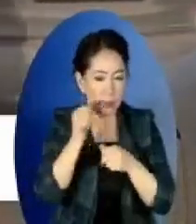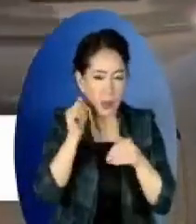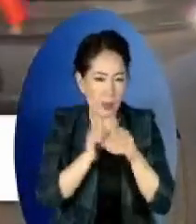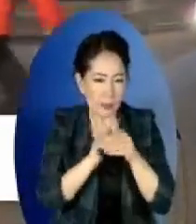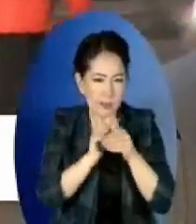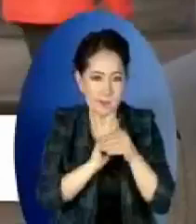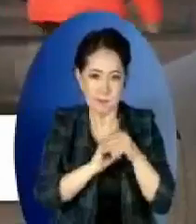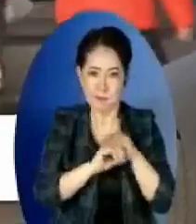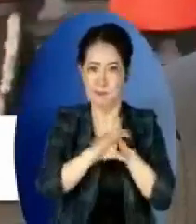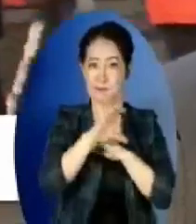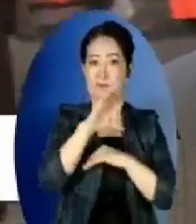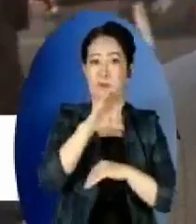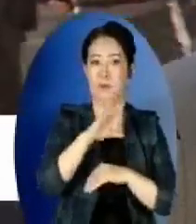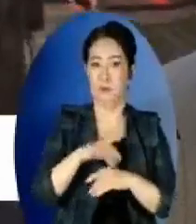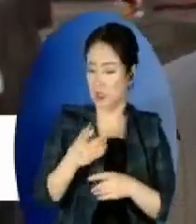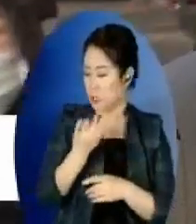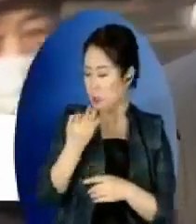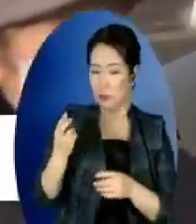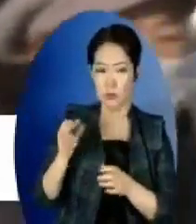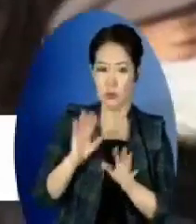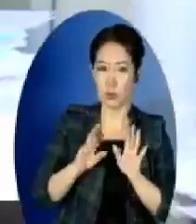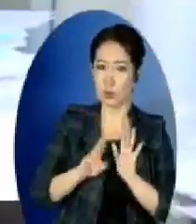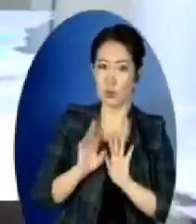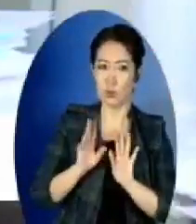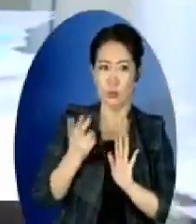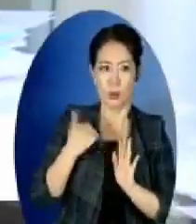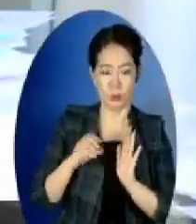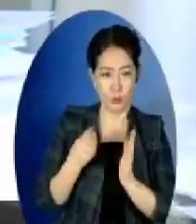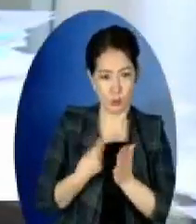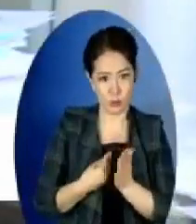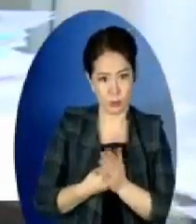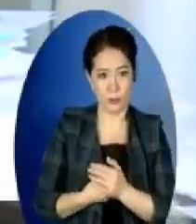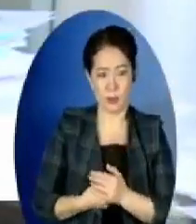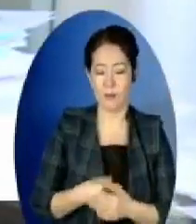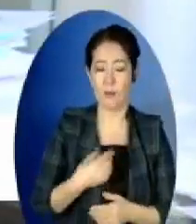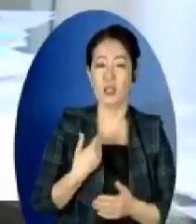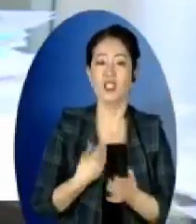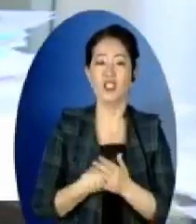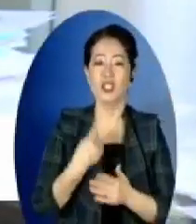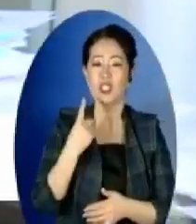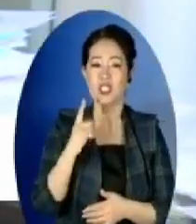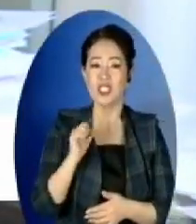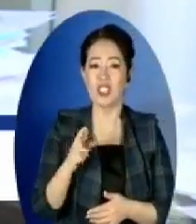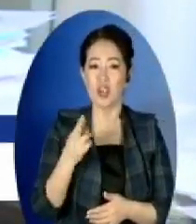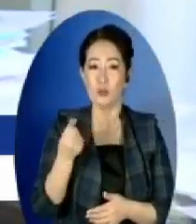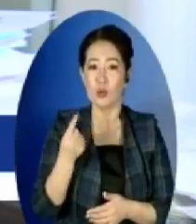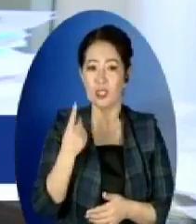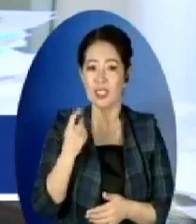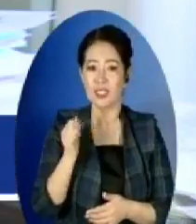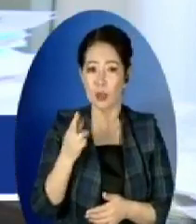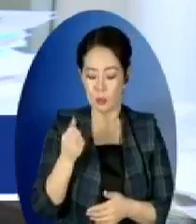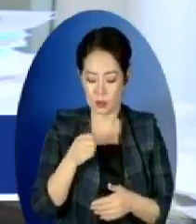адил нөхцөл байдал үүсэхгүй байх боломж бий. Сая төгрөгийн цалинтай хүн бидний тооцоогоор